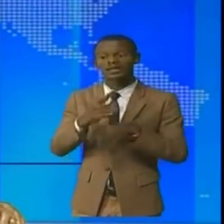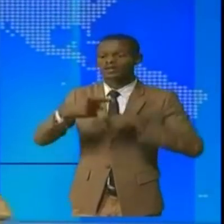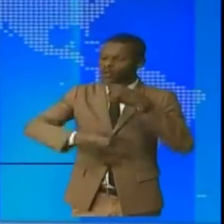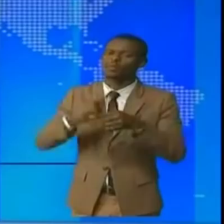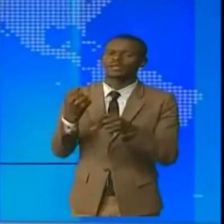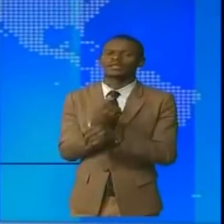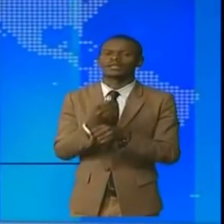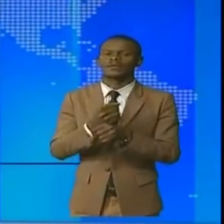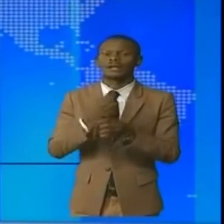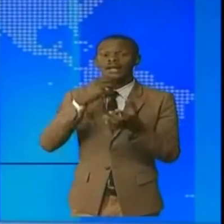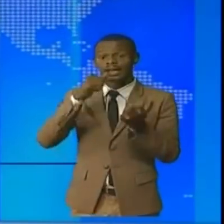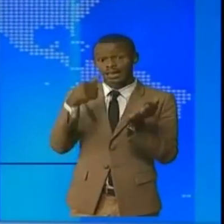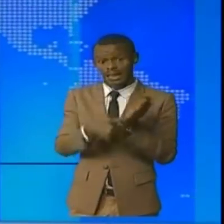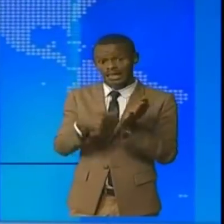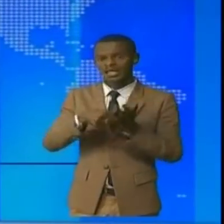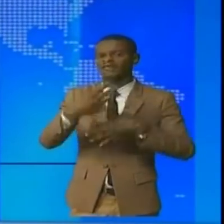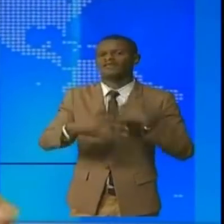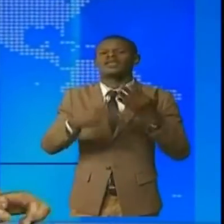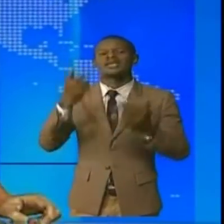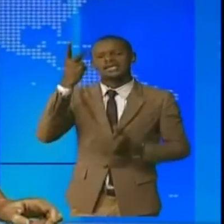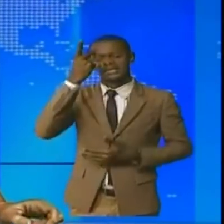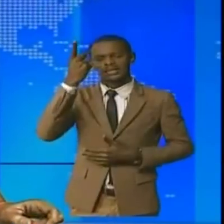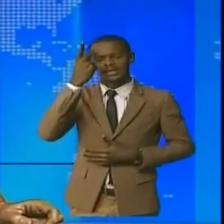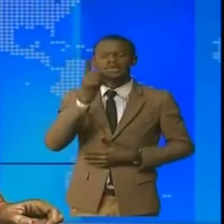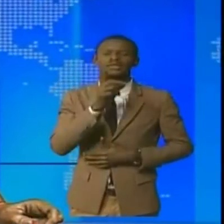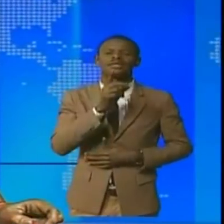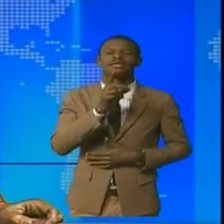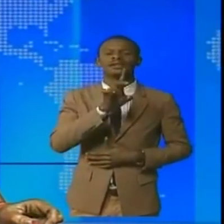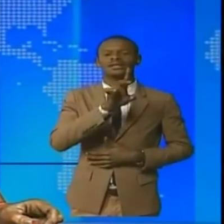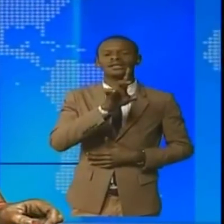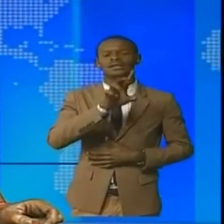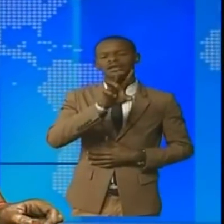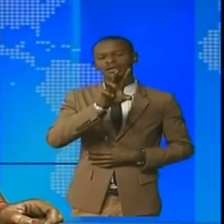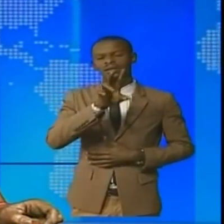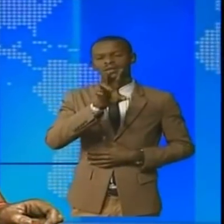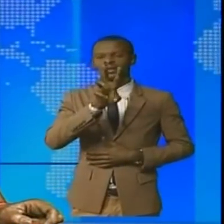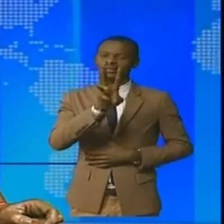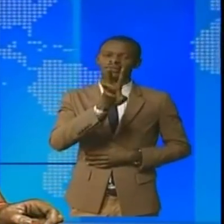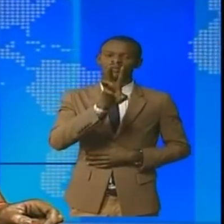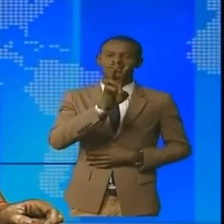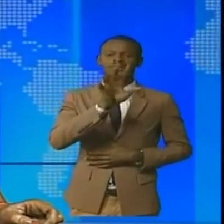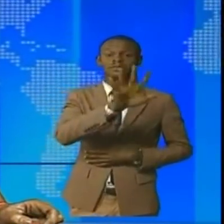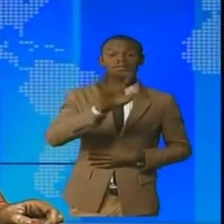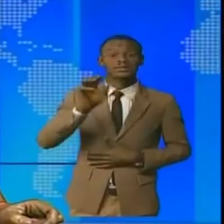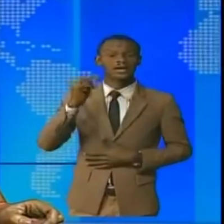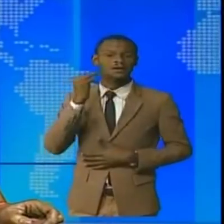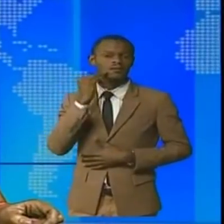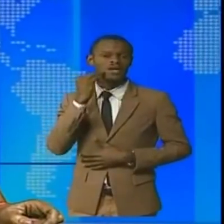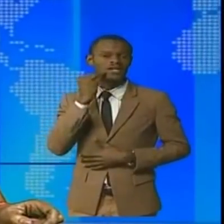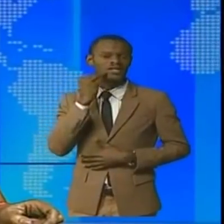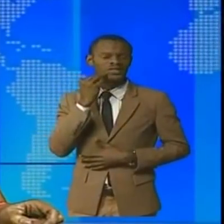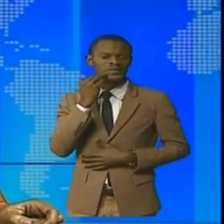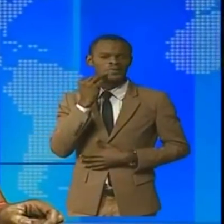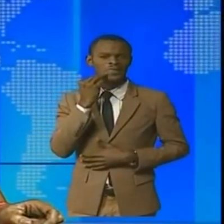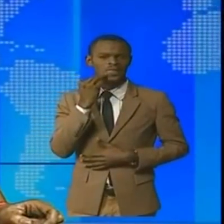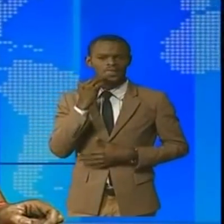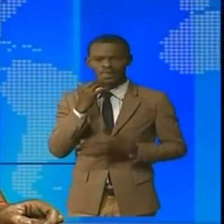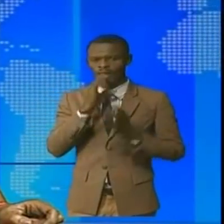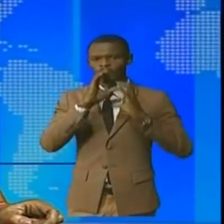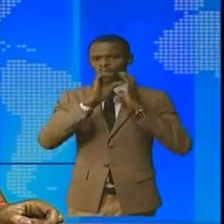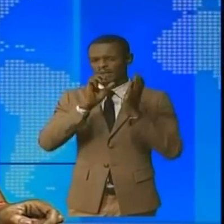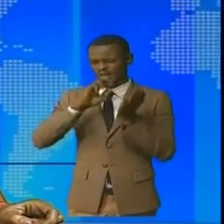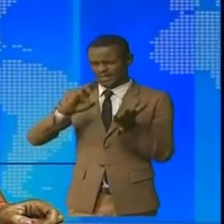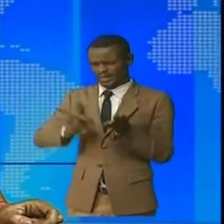le 5 mars 2022. Ces communiqués portent la signature de Jean-Kévin Jemsi